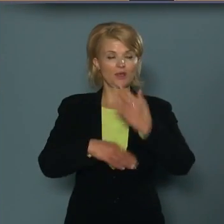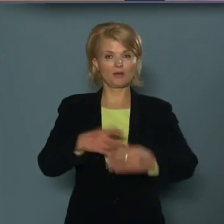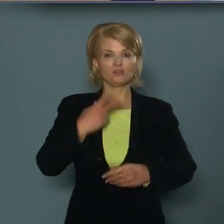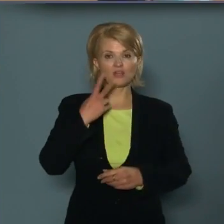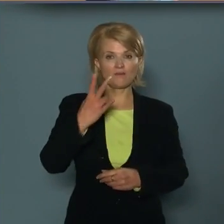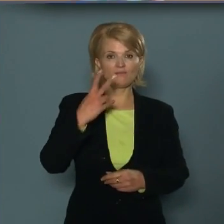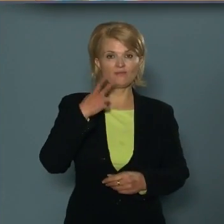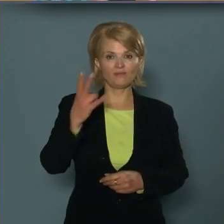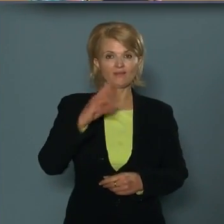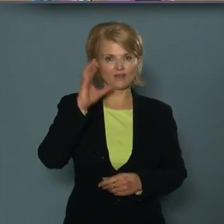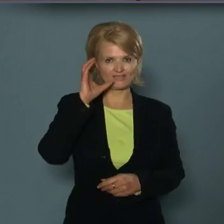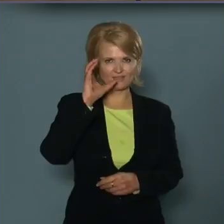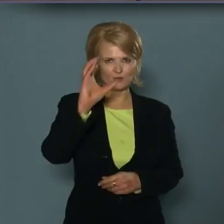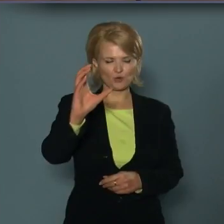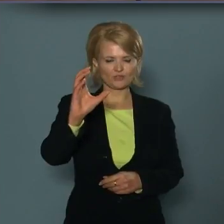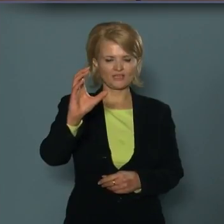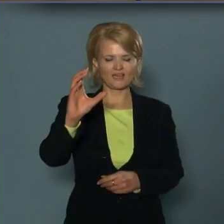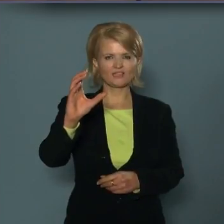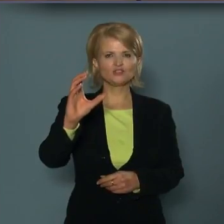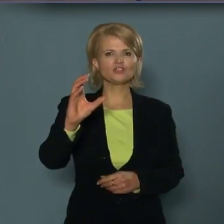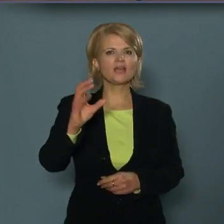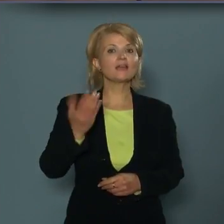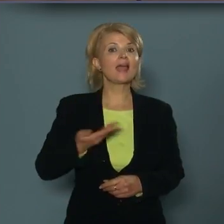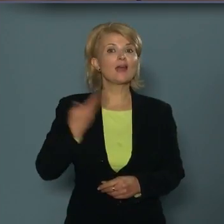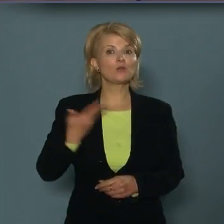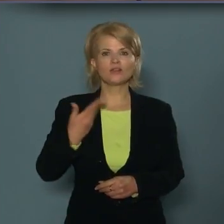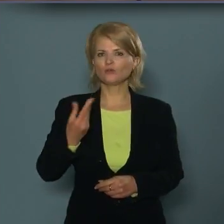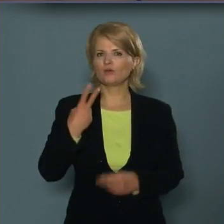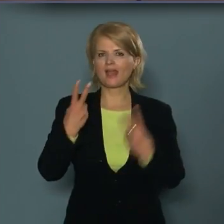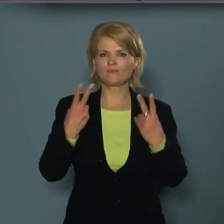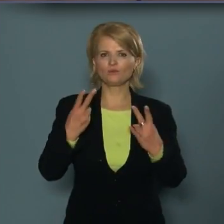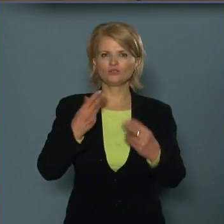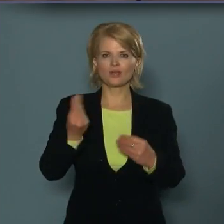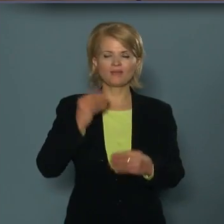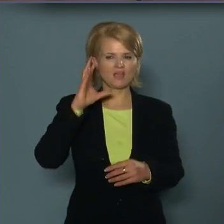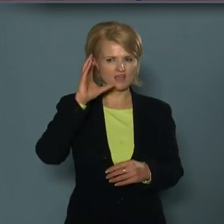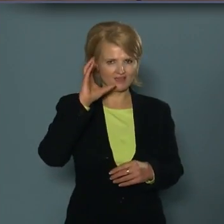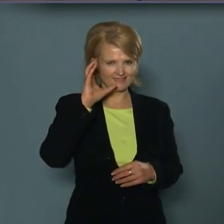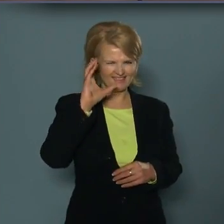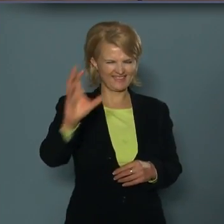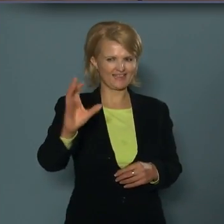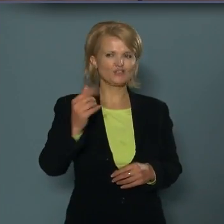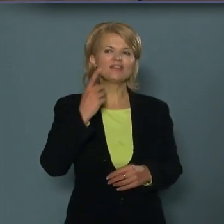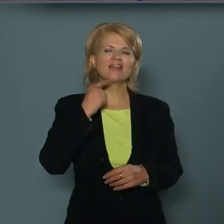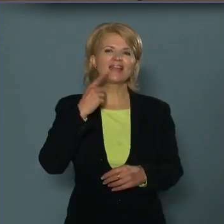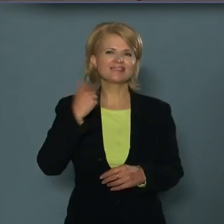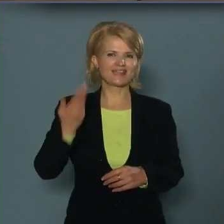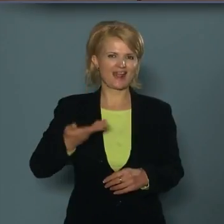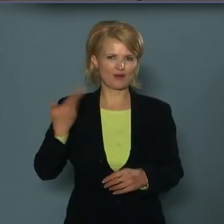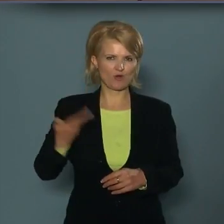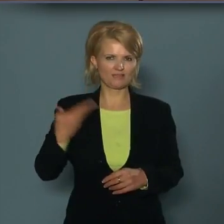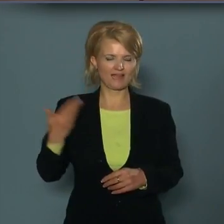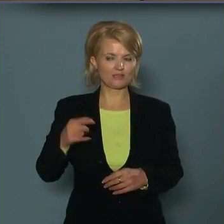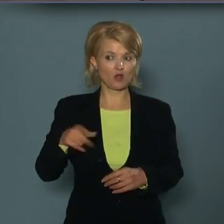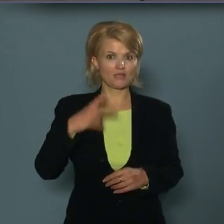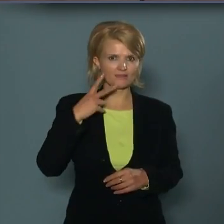Folyamatosan figyelve az, hogy azért a nézőközönség, mert hát mi az előadónak a legfontosabb, hogy a nézőközönséget megszerettesse az